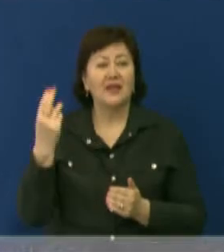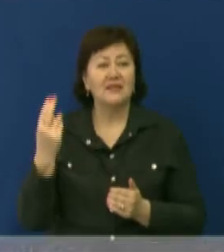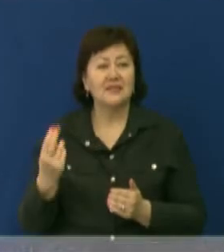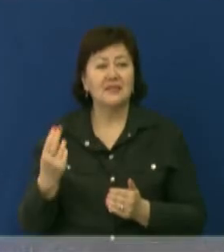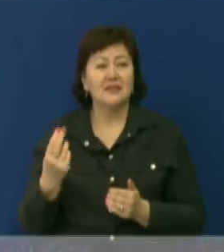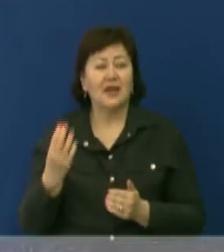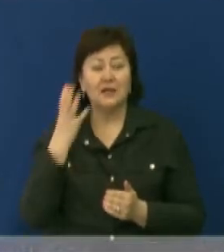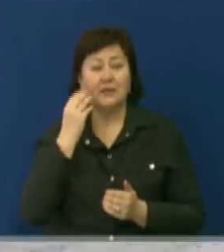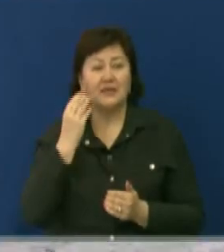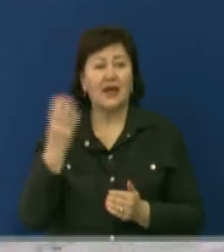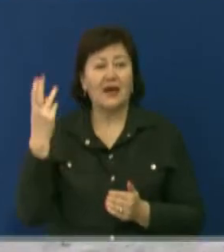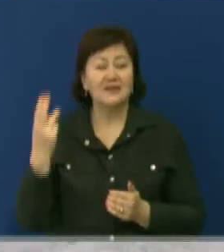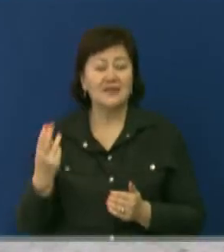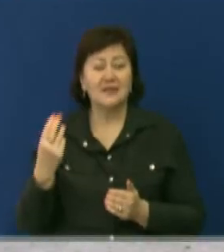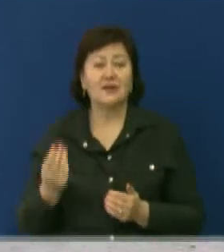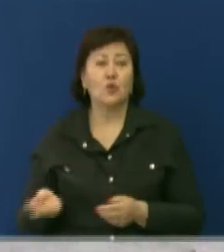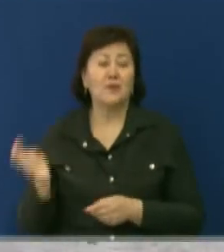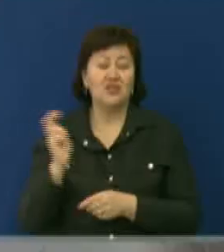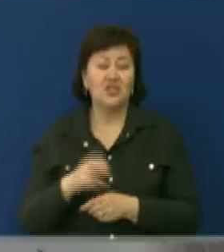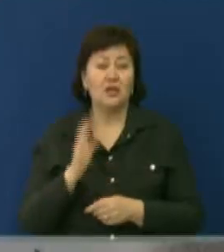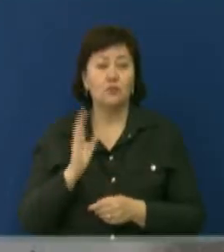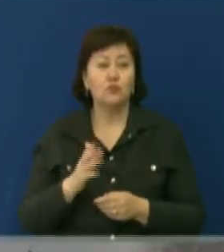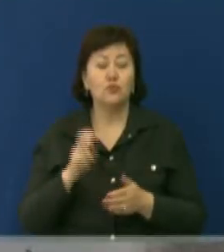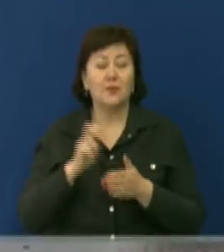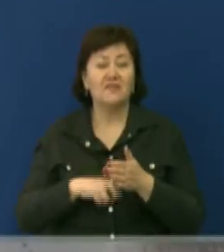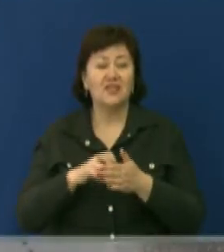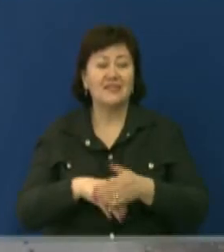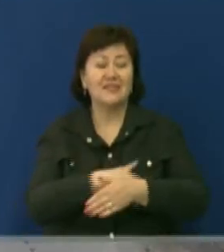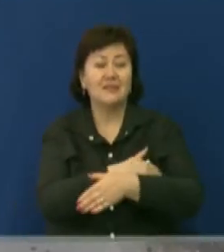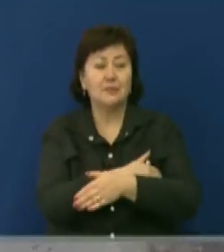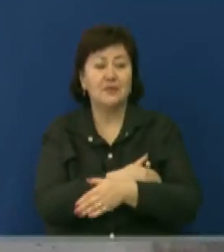температуралары өлшенетін болады. Бақытгүл Қази, Сұлтанбек Оралбеков, Семей телеарнасы.